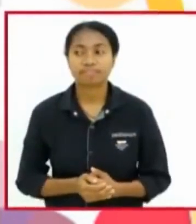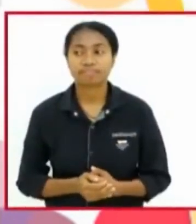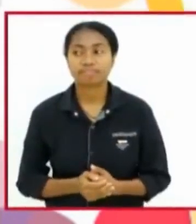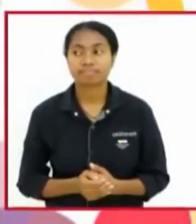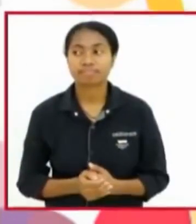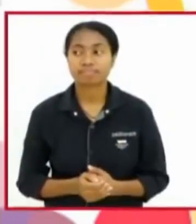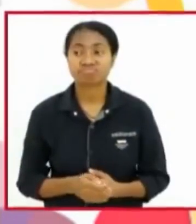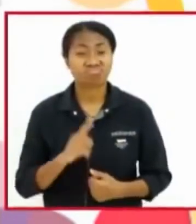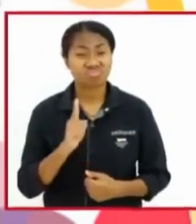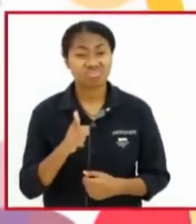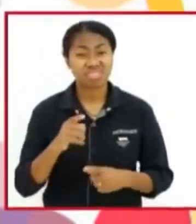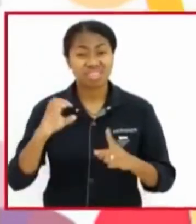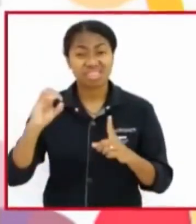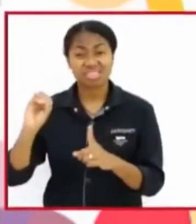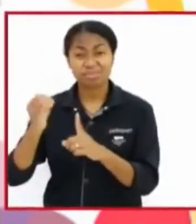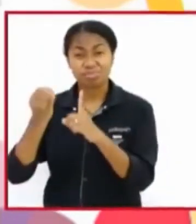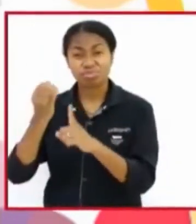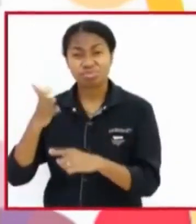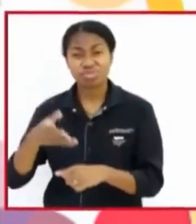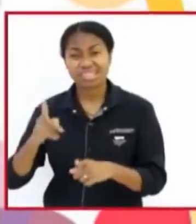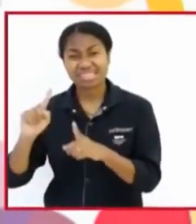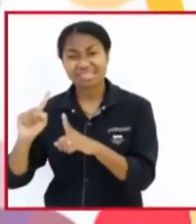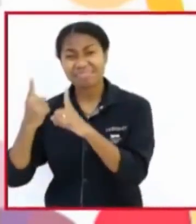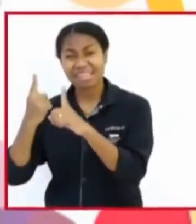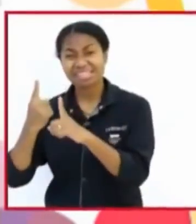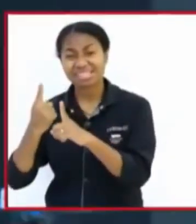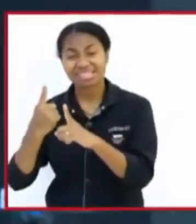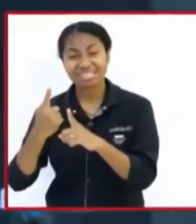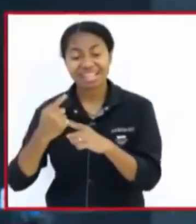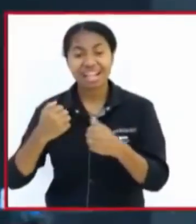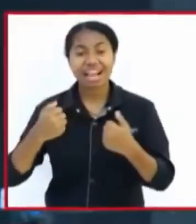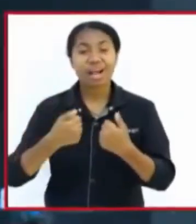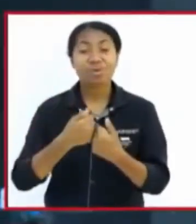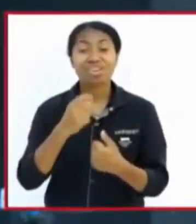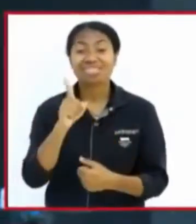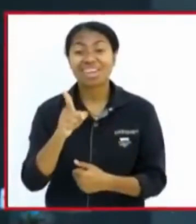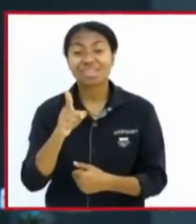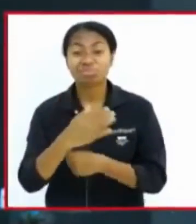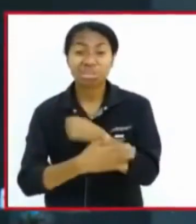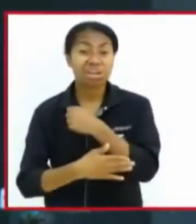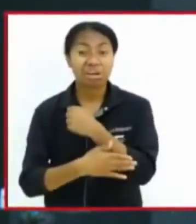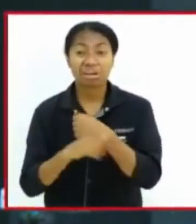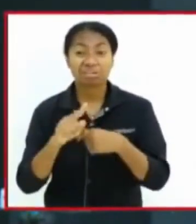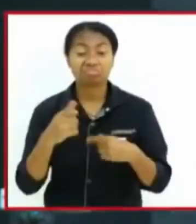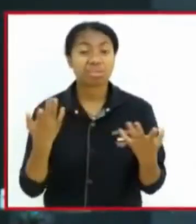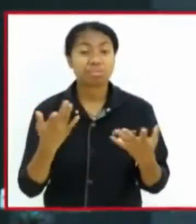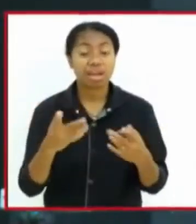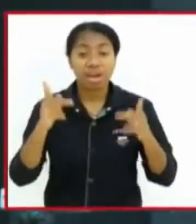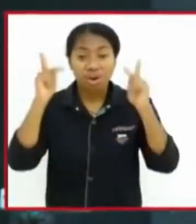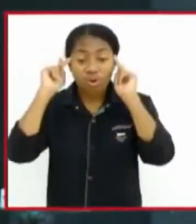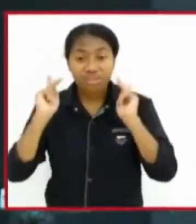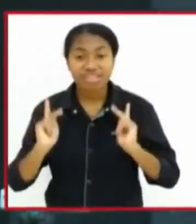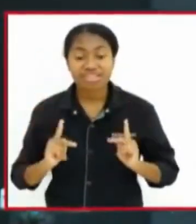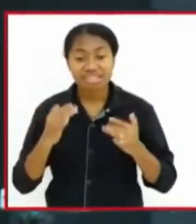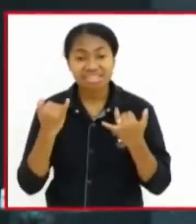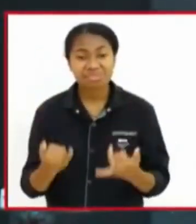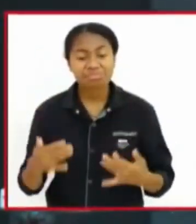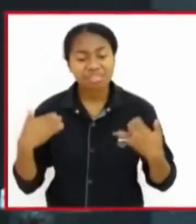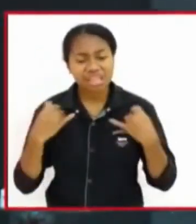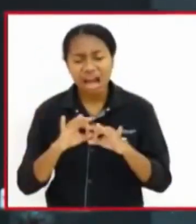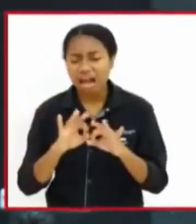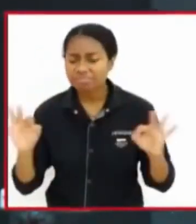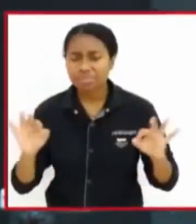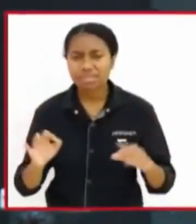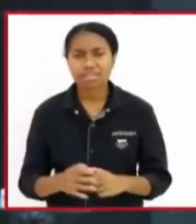10 11 lawan 1 Nah karena ini kondisi Genting dan Israel